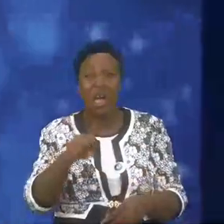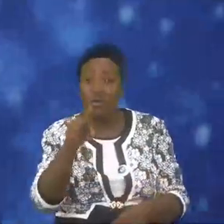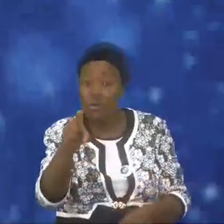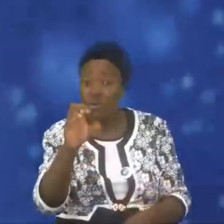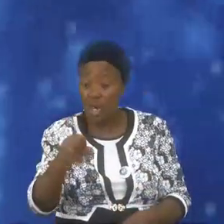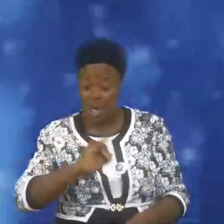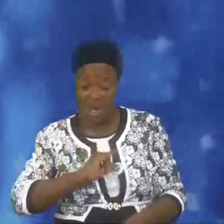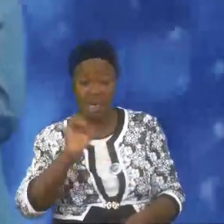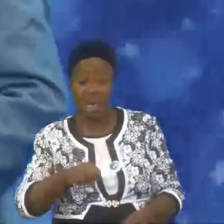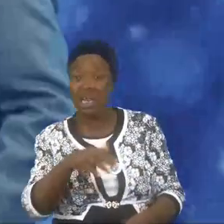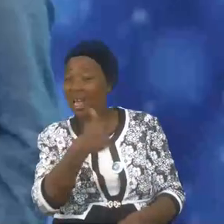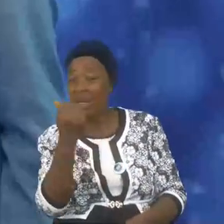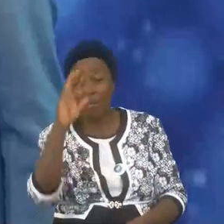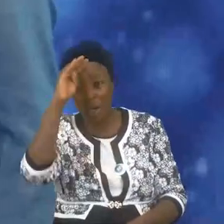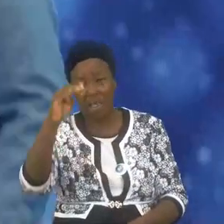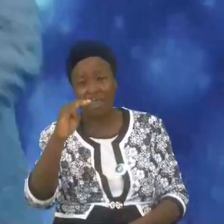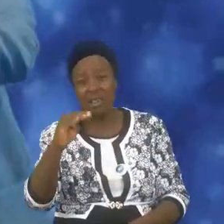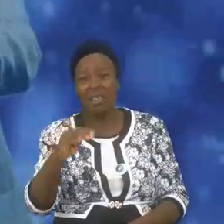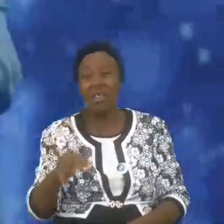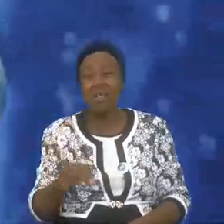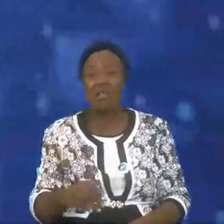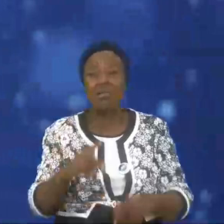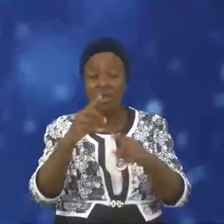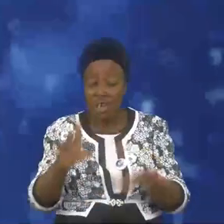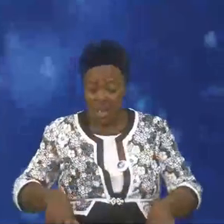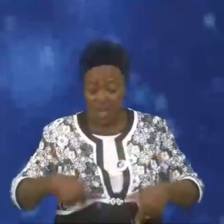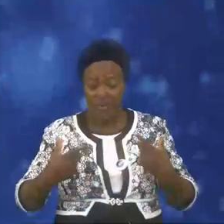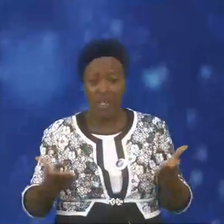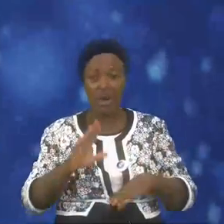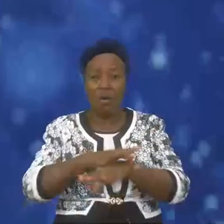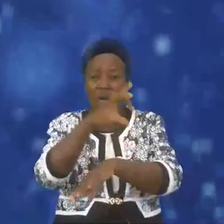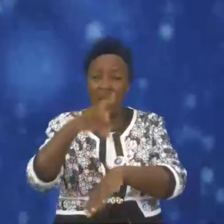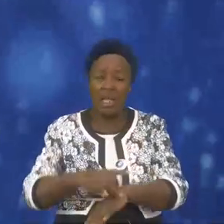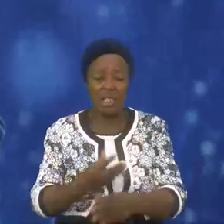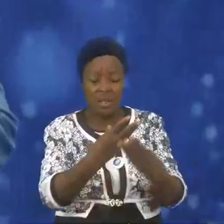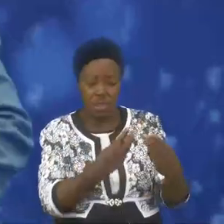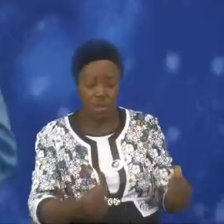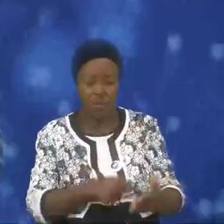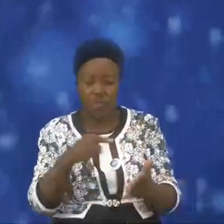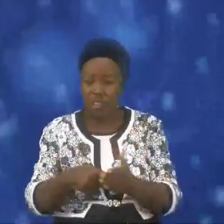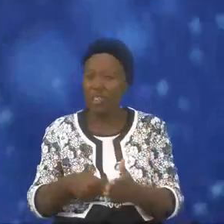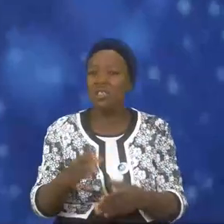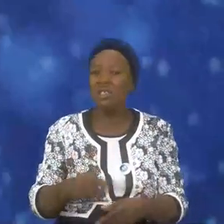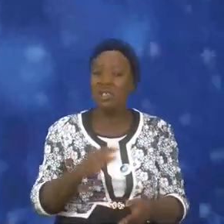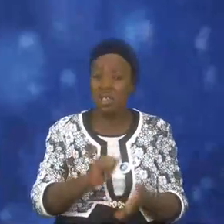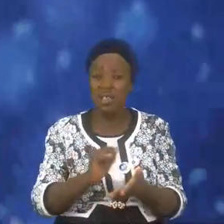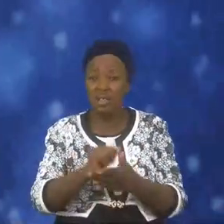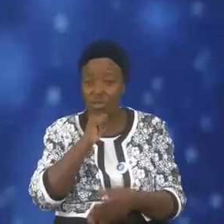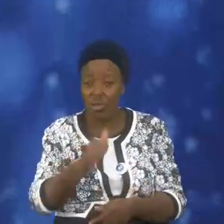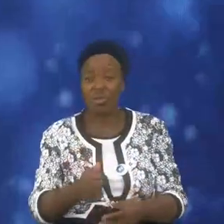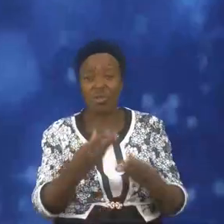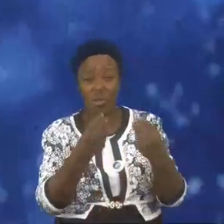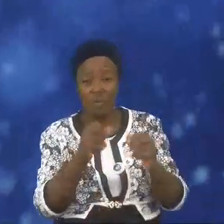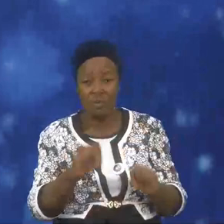que toi, est-ce que moi, est-ce que quelqu'un vivant sur la terre peut-il régler ce problème qui n'a pas de